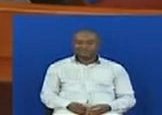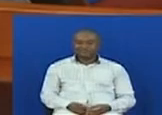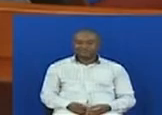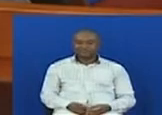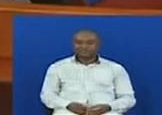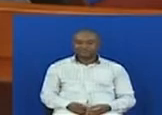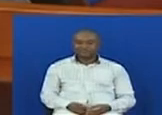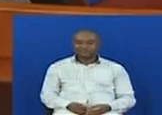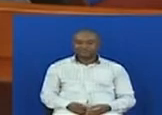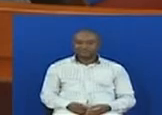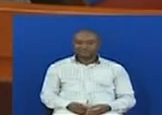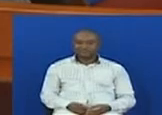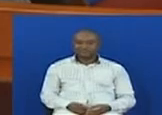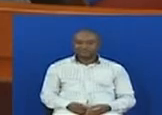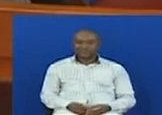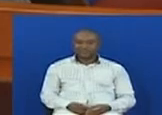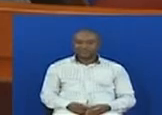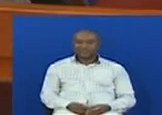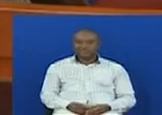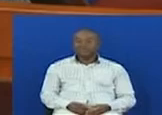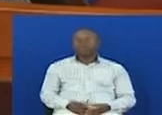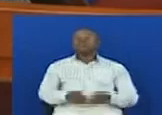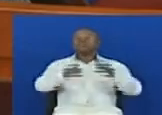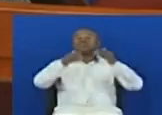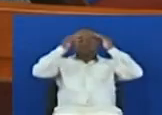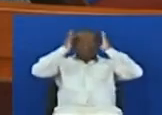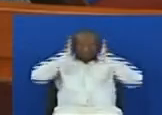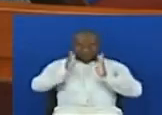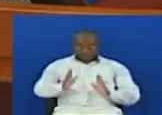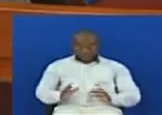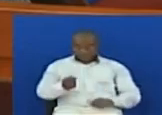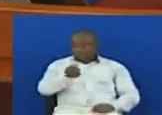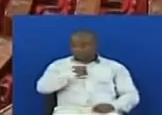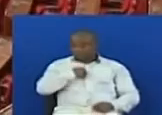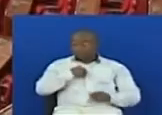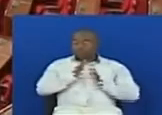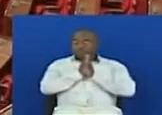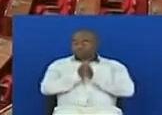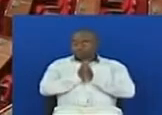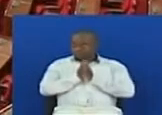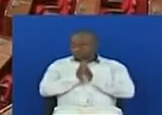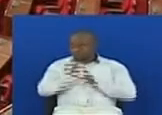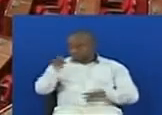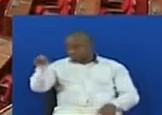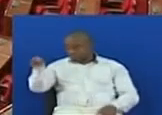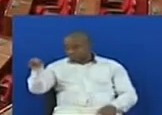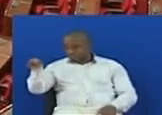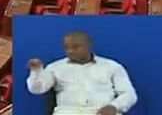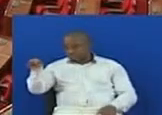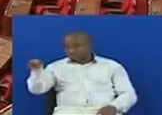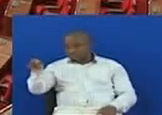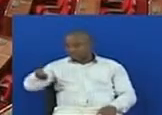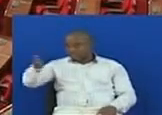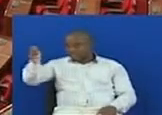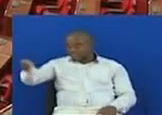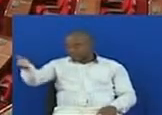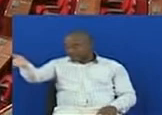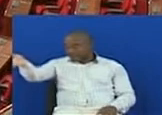Mheshimiwa Speaker, awali ya yote ni kushukuru sana na nimshukuru Mwenyezi Mungu